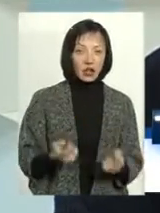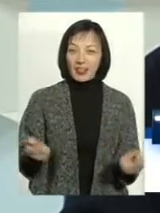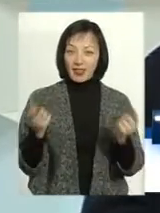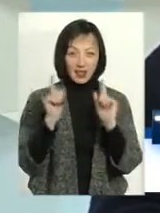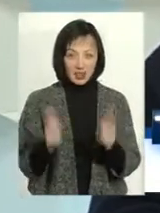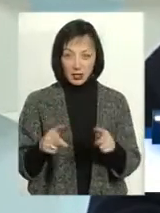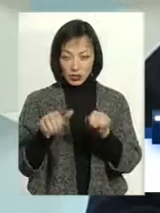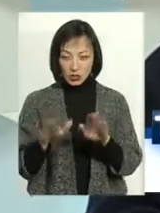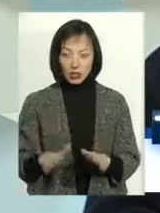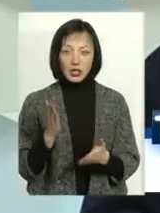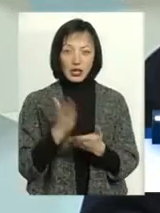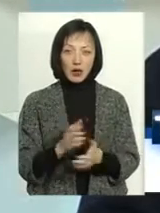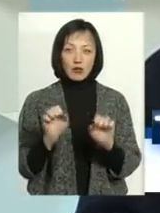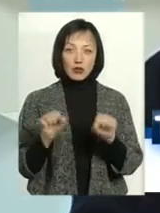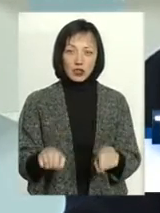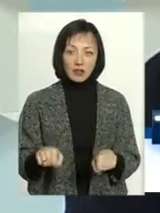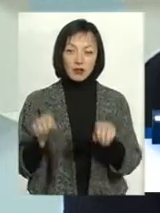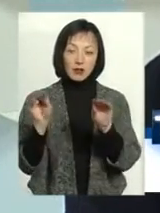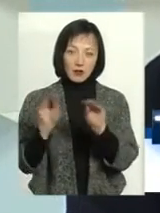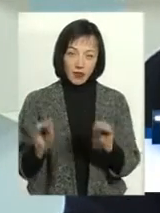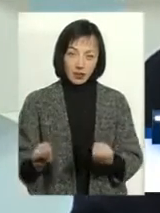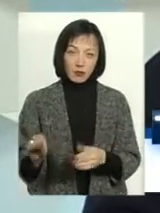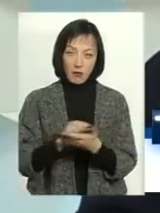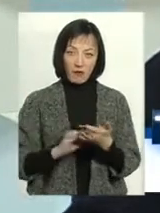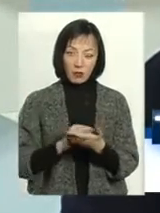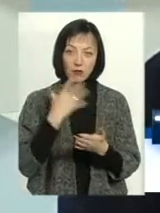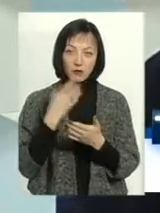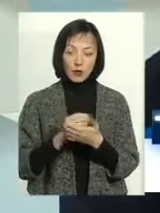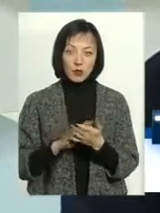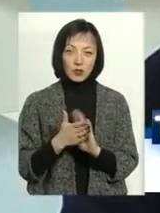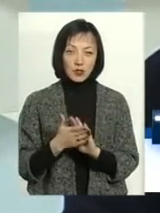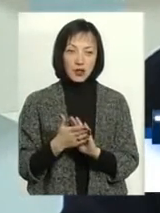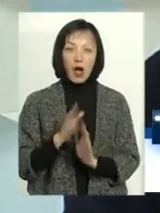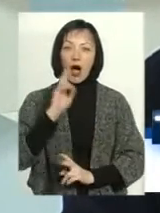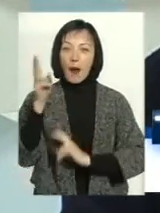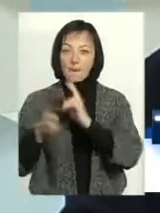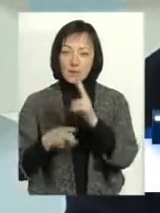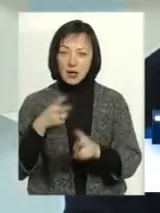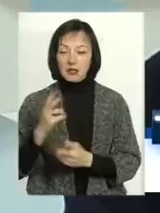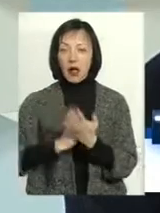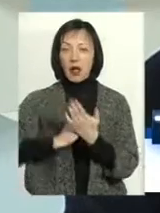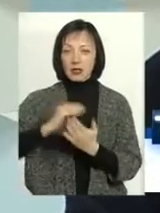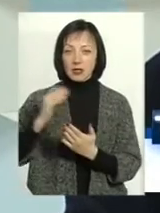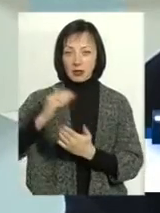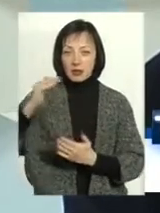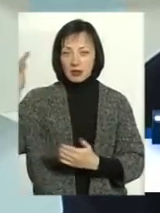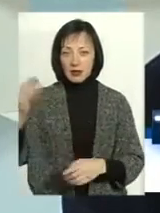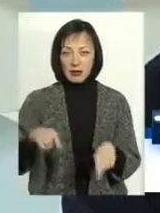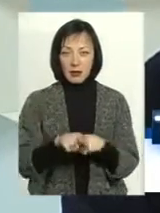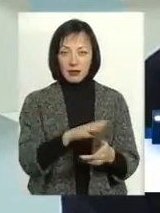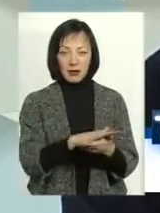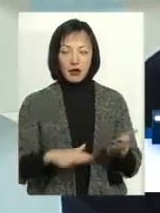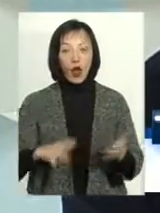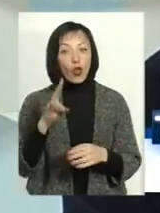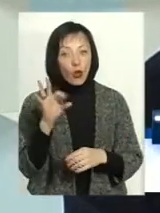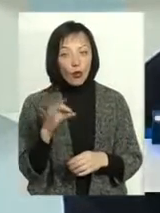рішенням, є теж можливість викласти свою позицію. Її можна викласти в апеляційні скарги, в касаційні скарги і так далі, і тому подібне.